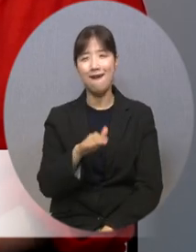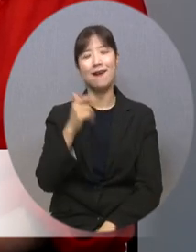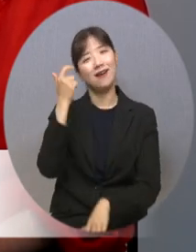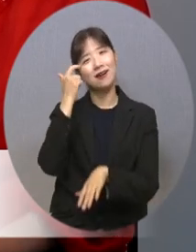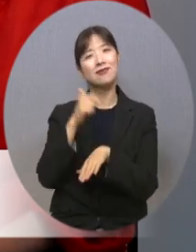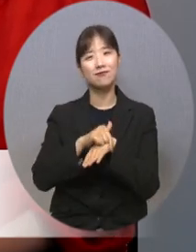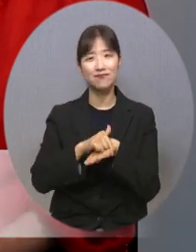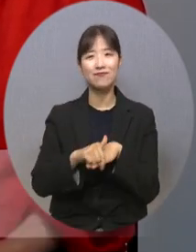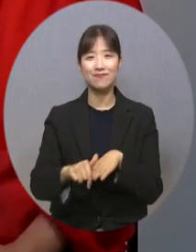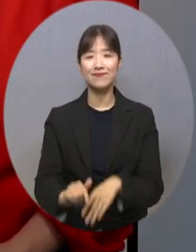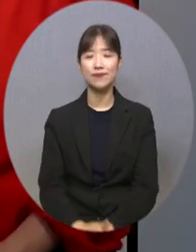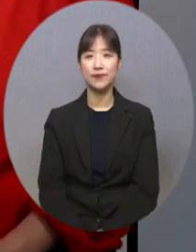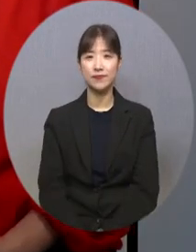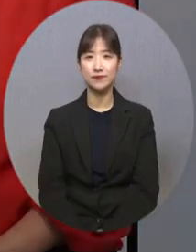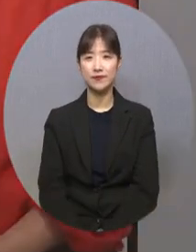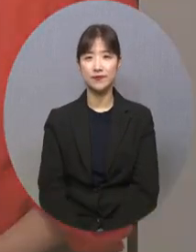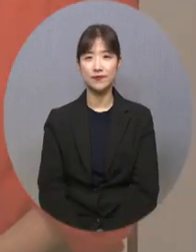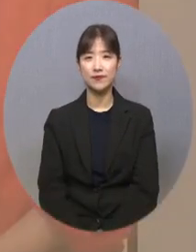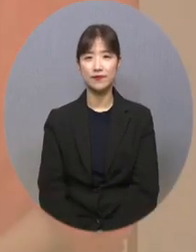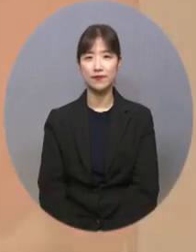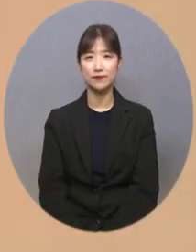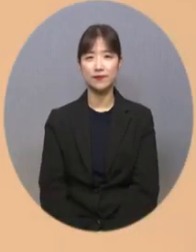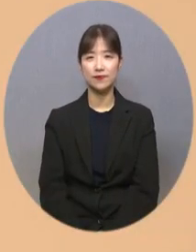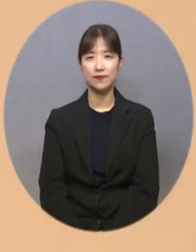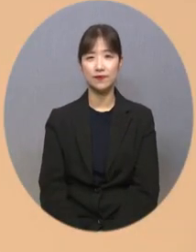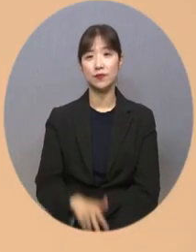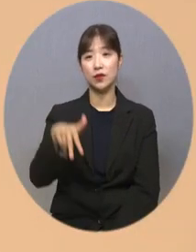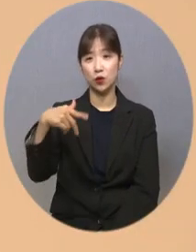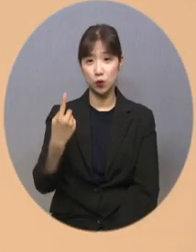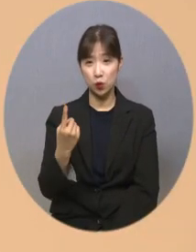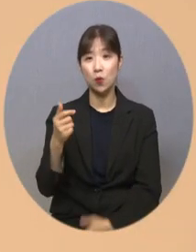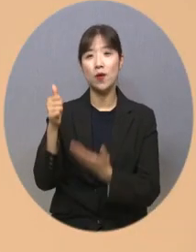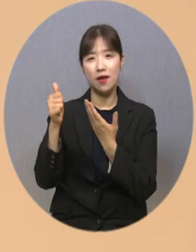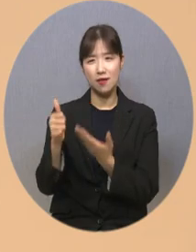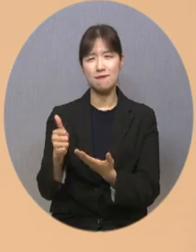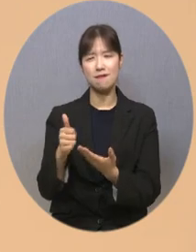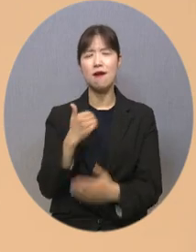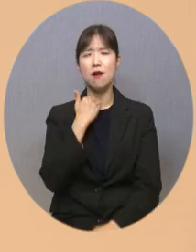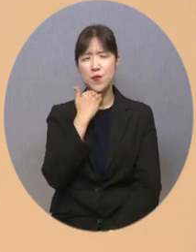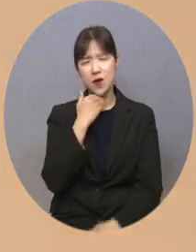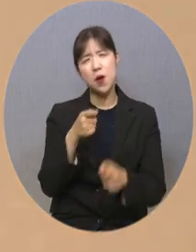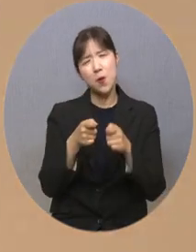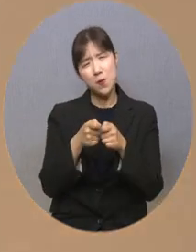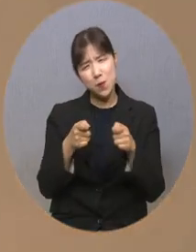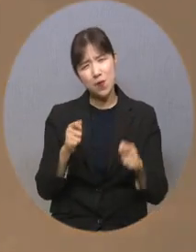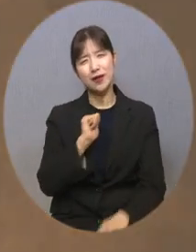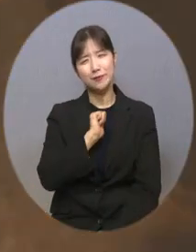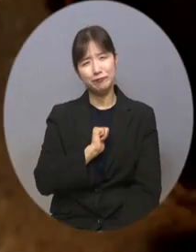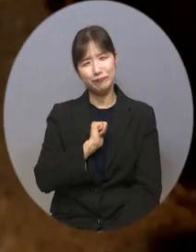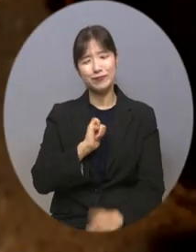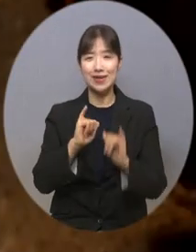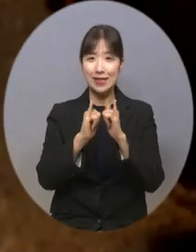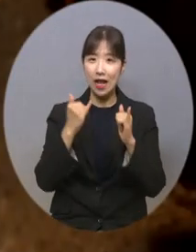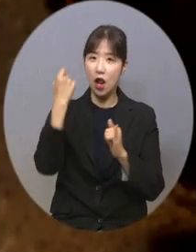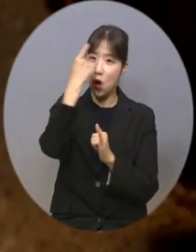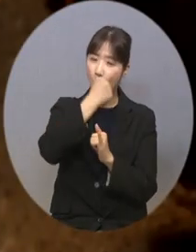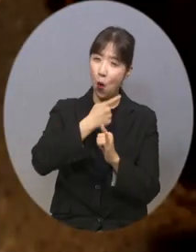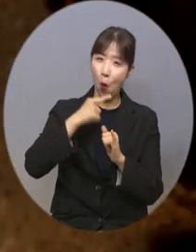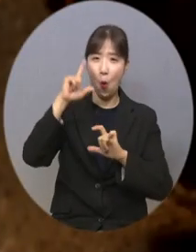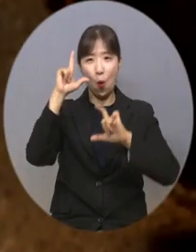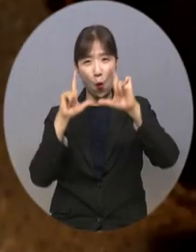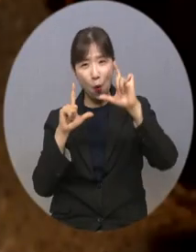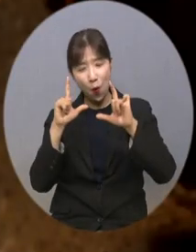정말 열심히 할 계획입니다. 조미엽 작가가 오랜 기다림 끝에 빚어낸 사람들의